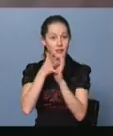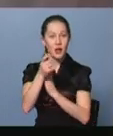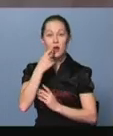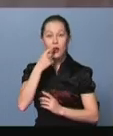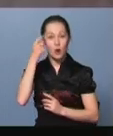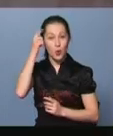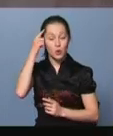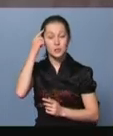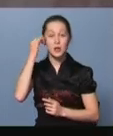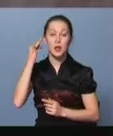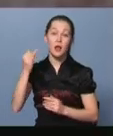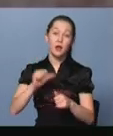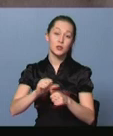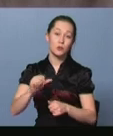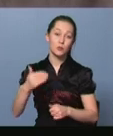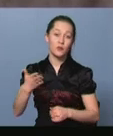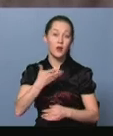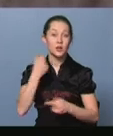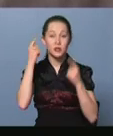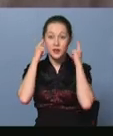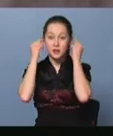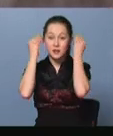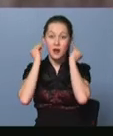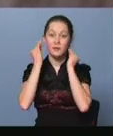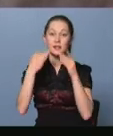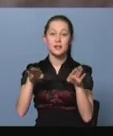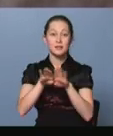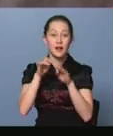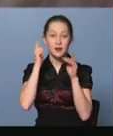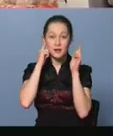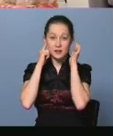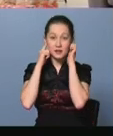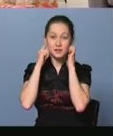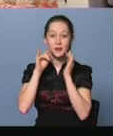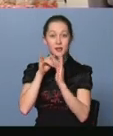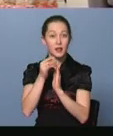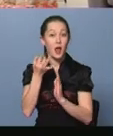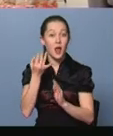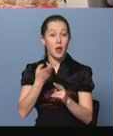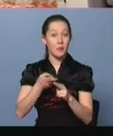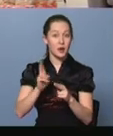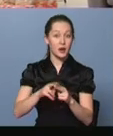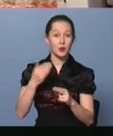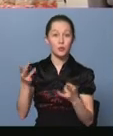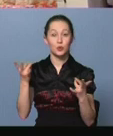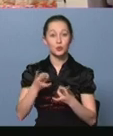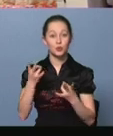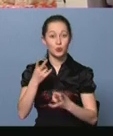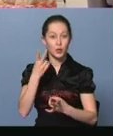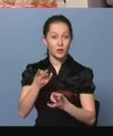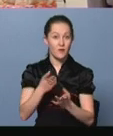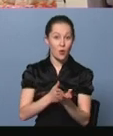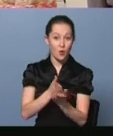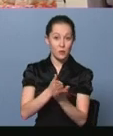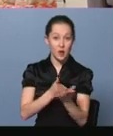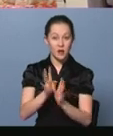Особенный Арсений с рождения. У мальчика нет ушных раковин и закрыты слуховые проходы. Это редкая патология. Мальчику нужны две комбинированные операции